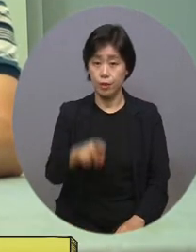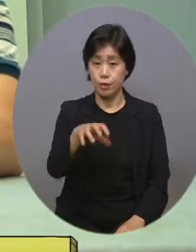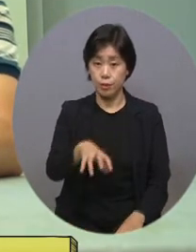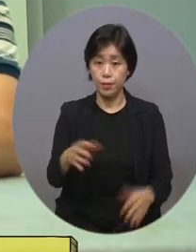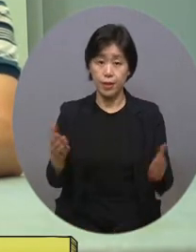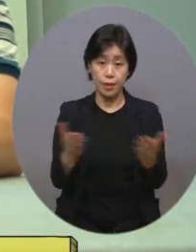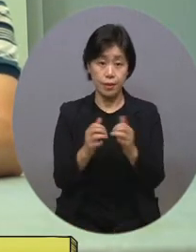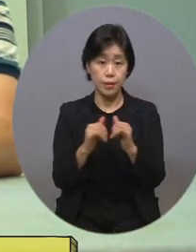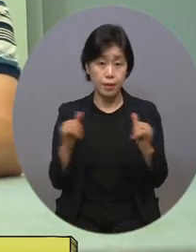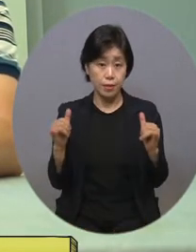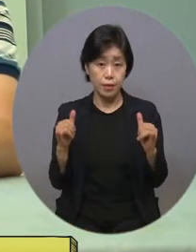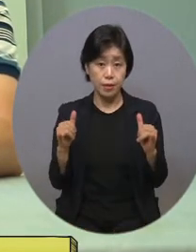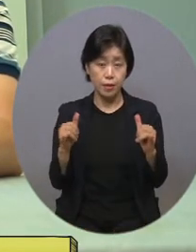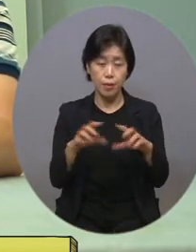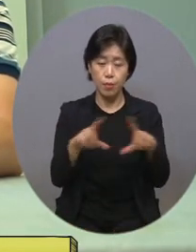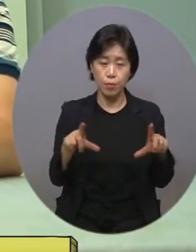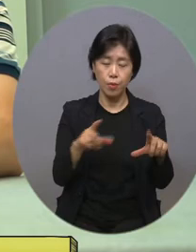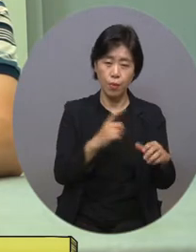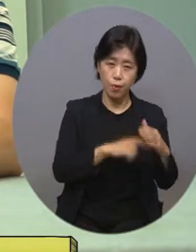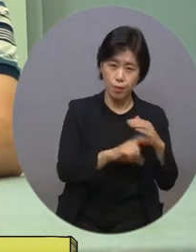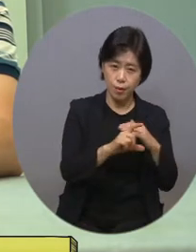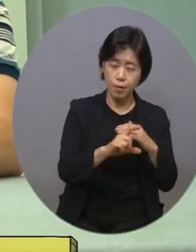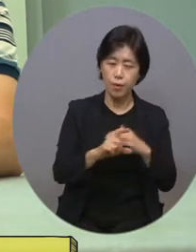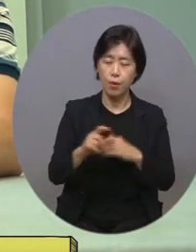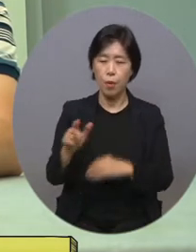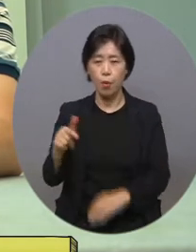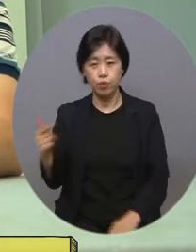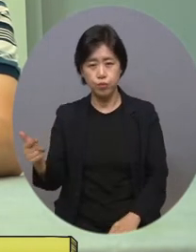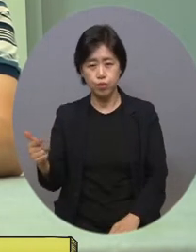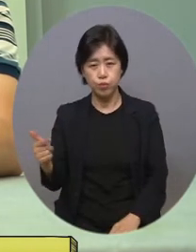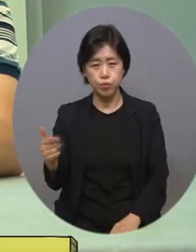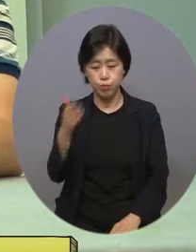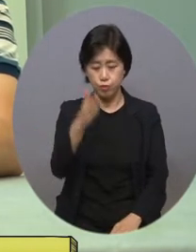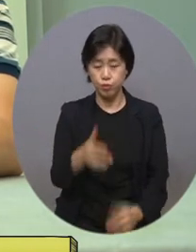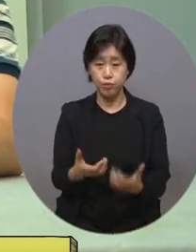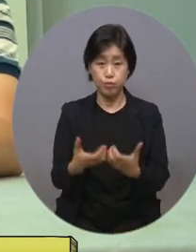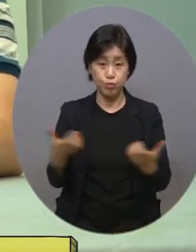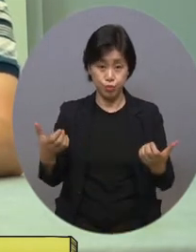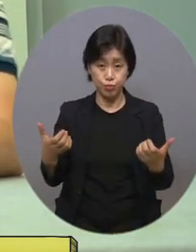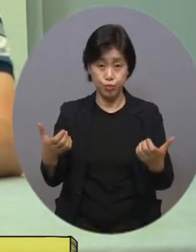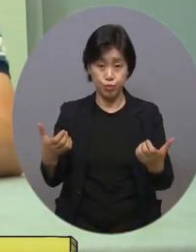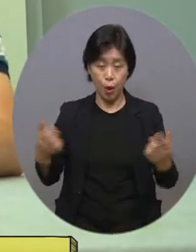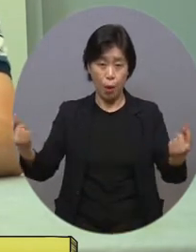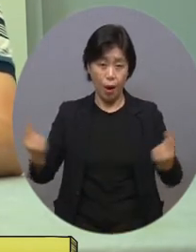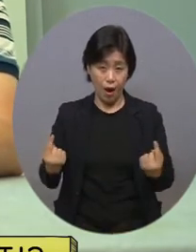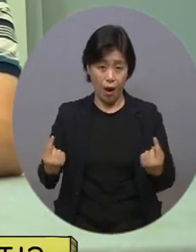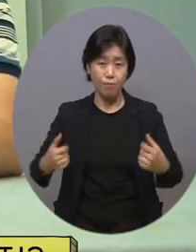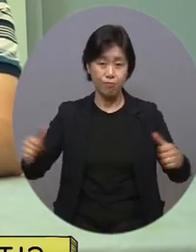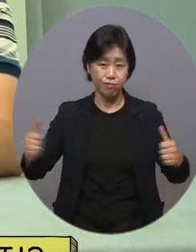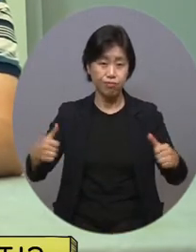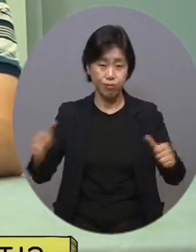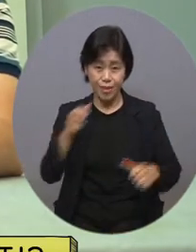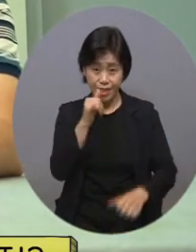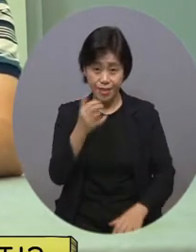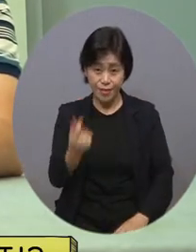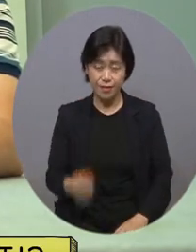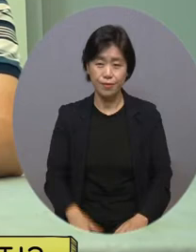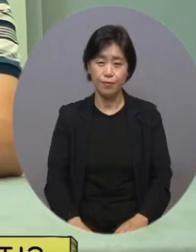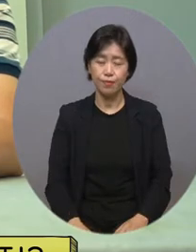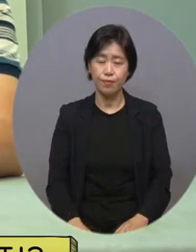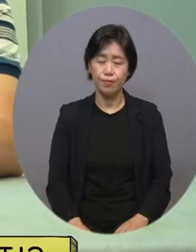근무하시는 분들이 보통 네. 이제 오전반, 오후반 이렇게 네. 나뉘어서 근무를 하고 있다고 들었는데 네. 지금 그러면